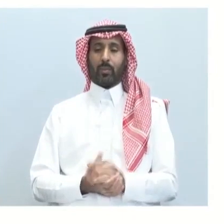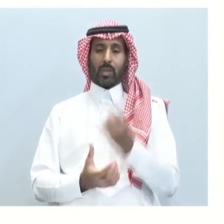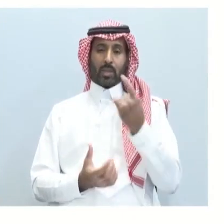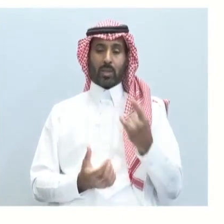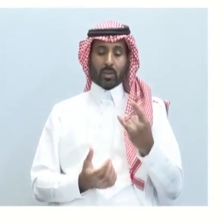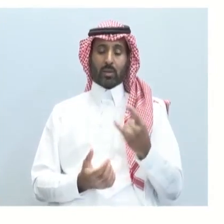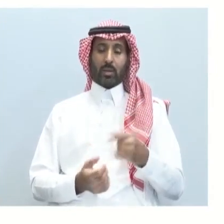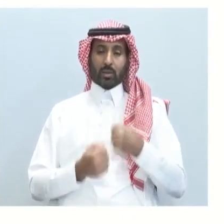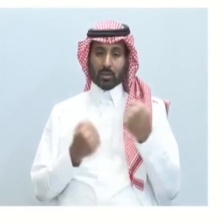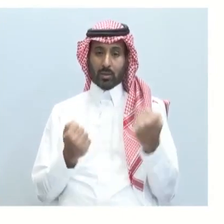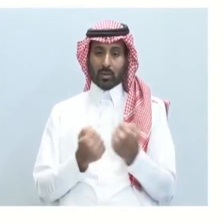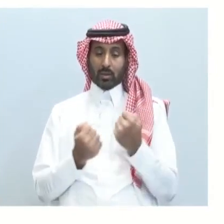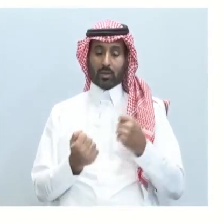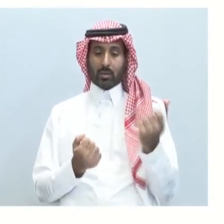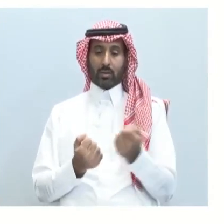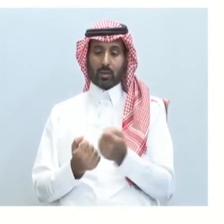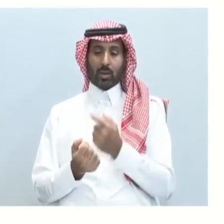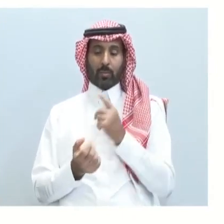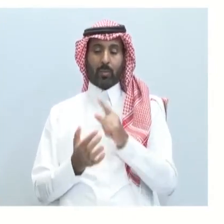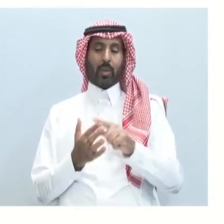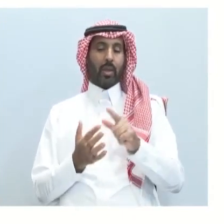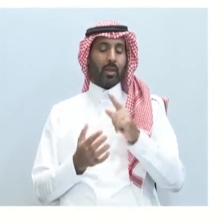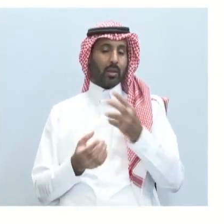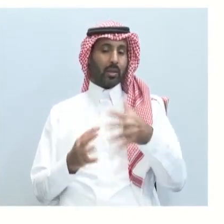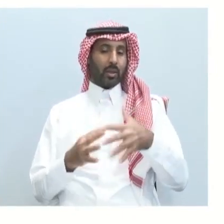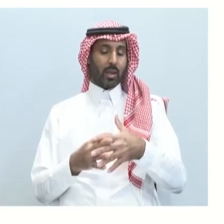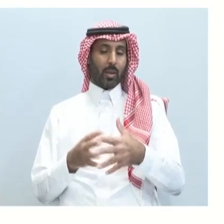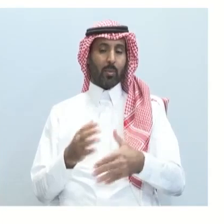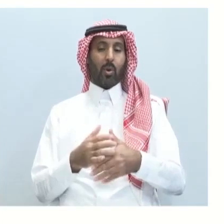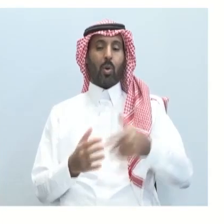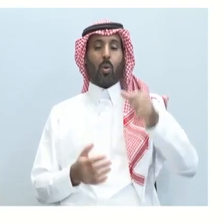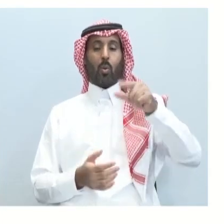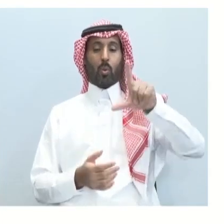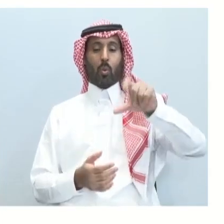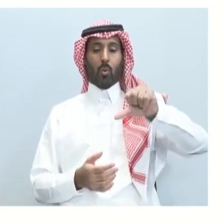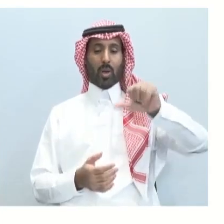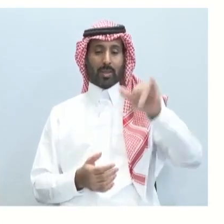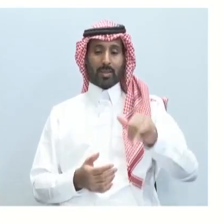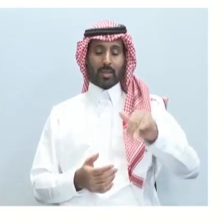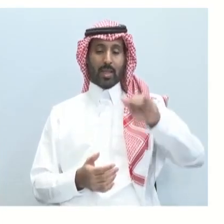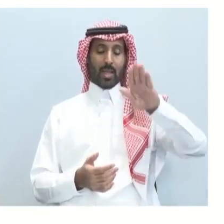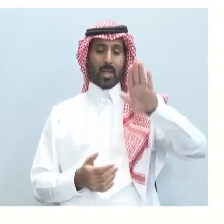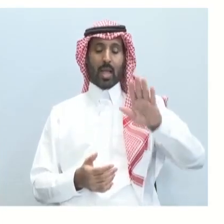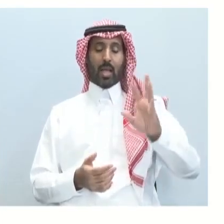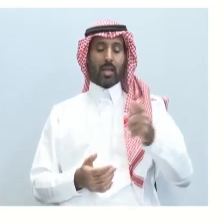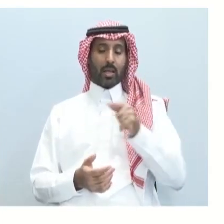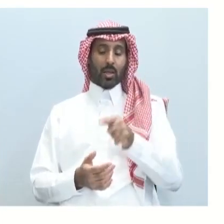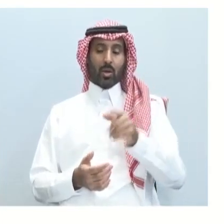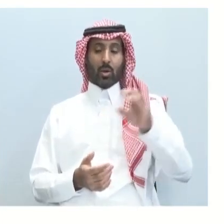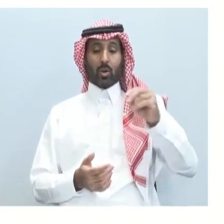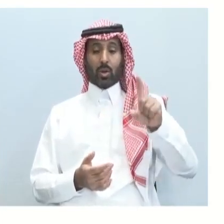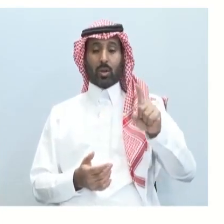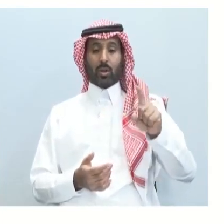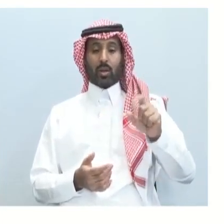تدريب اكتب تركيب لوس لثالث كلوريد الفسفور البي سي ال 3 هل يعدل بي